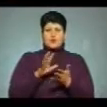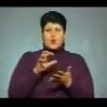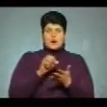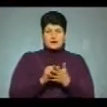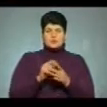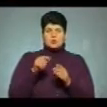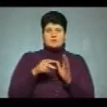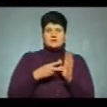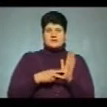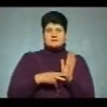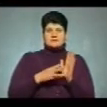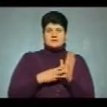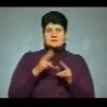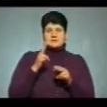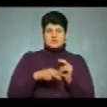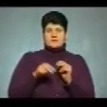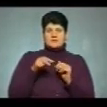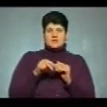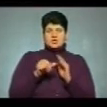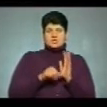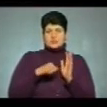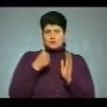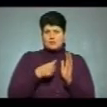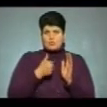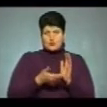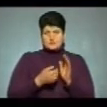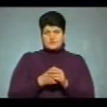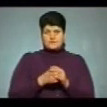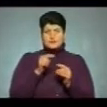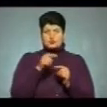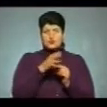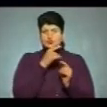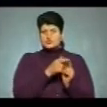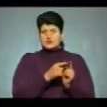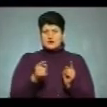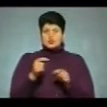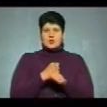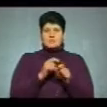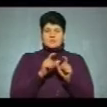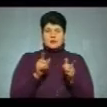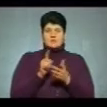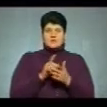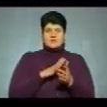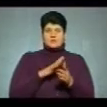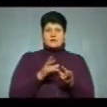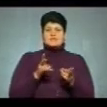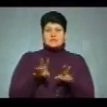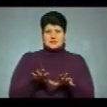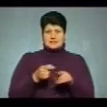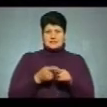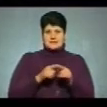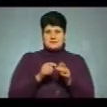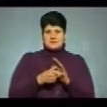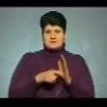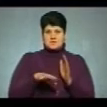номер 78 закінчився у 2016 році. З цього часу аптека повинна була залишити, звільнити це приміщення для того,